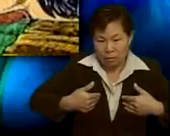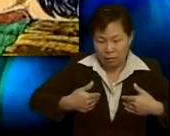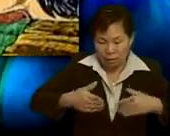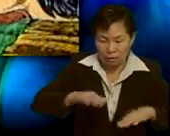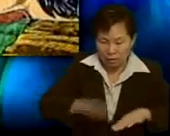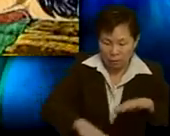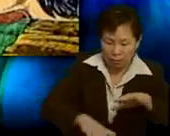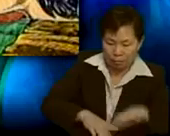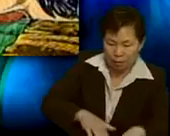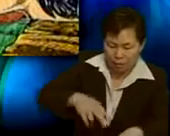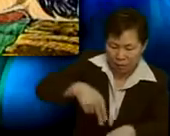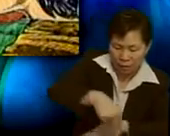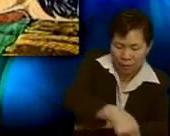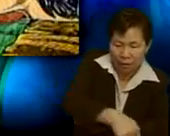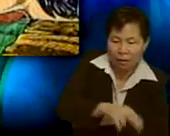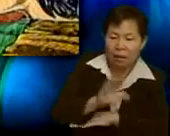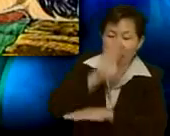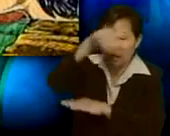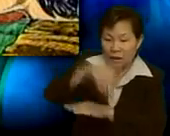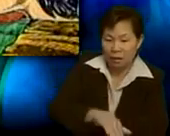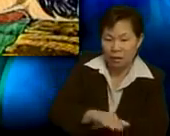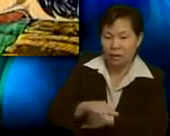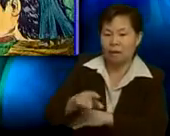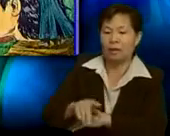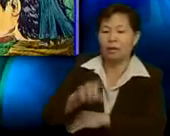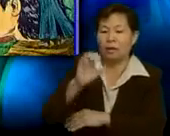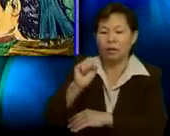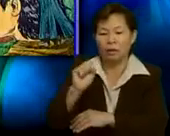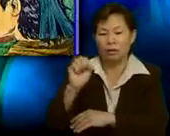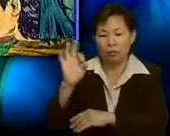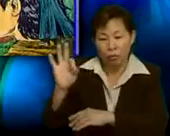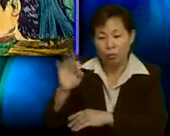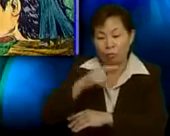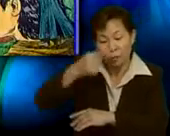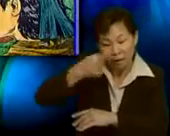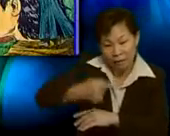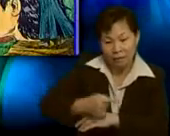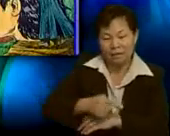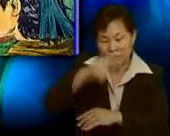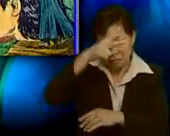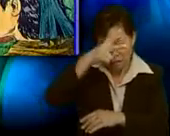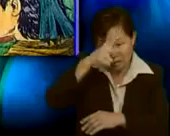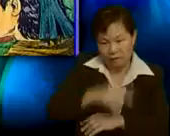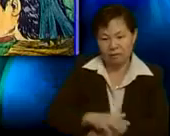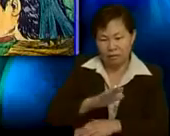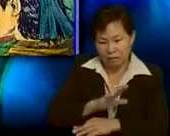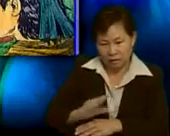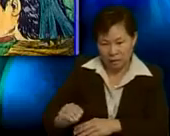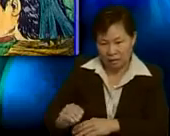tapak kaki seekor gajah. Somphone berkata, "Ini gajah jantan dan